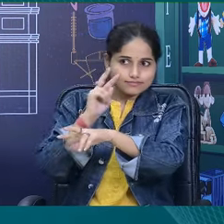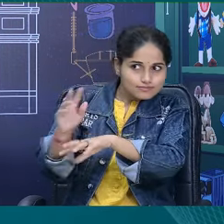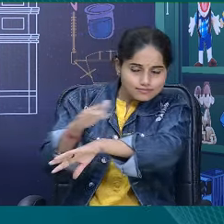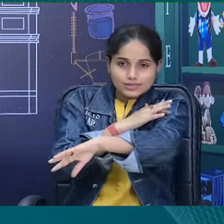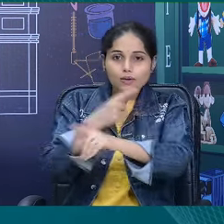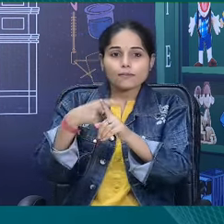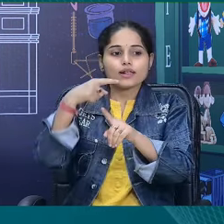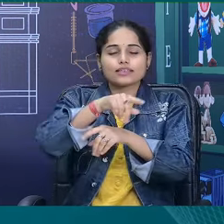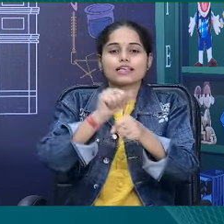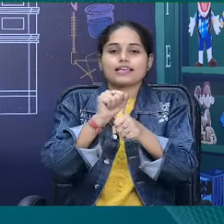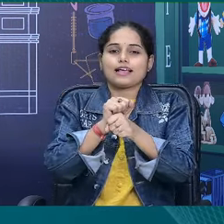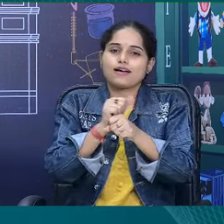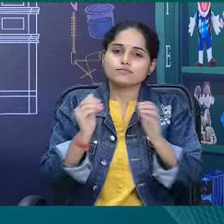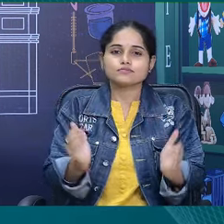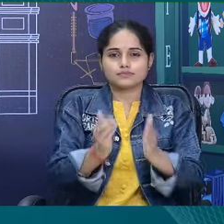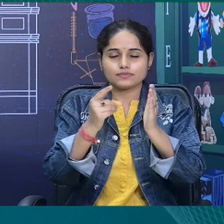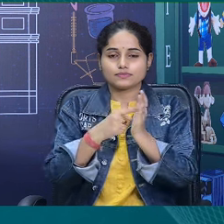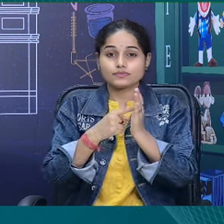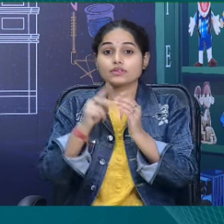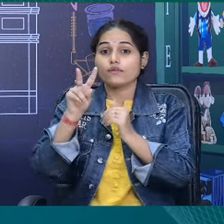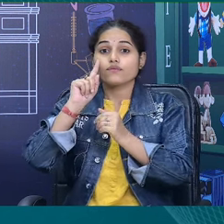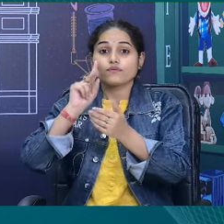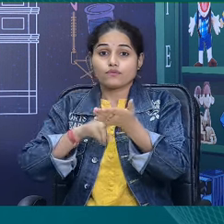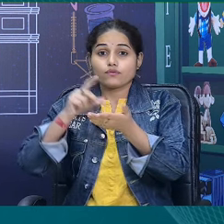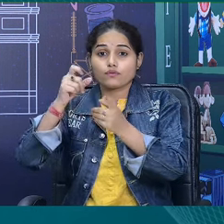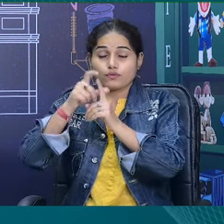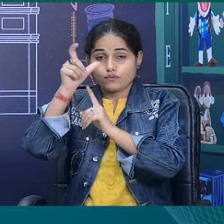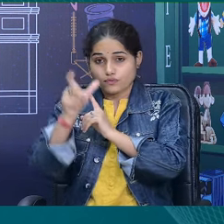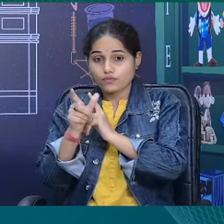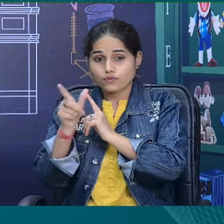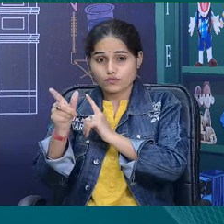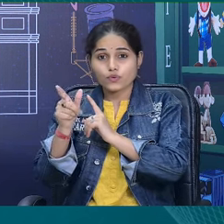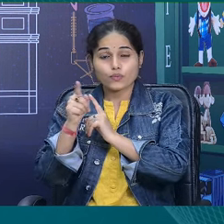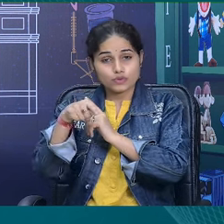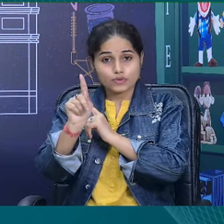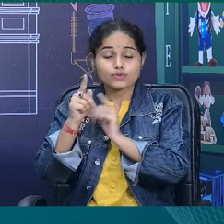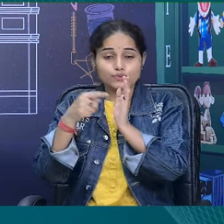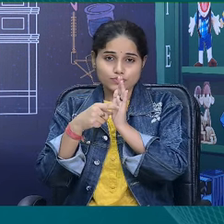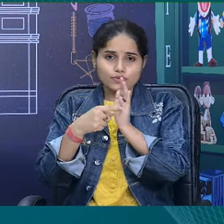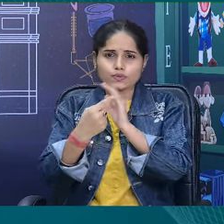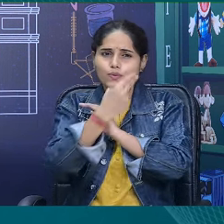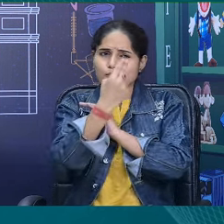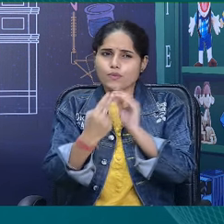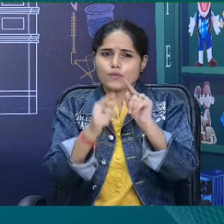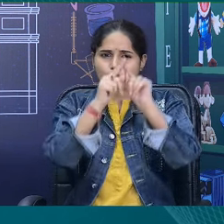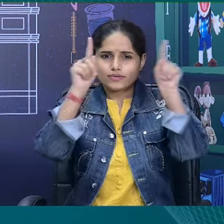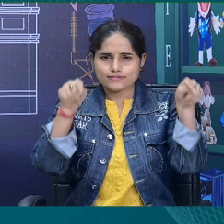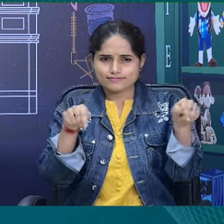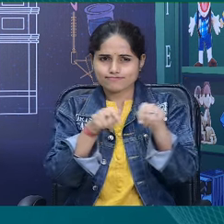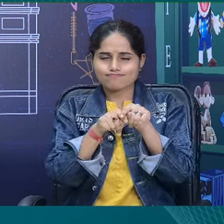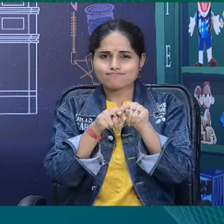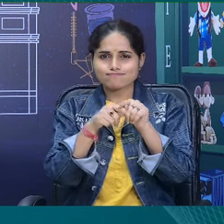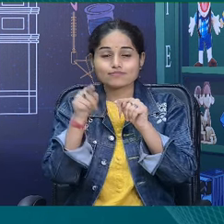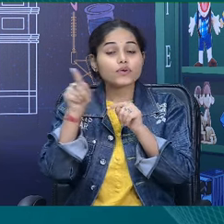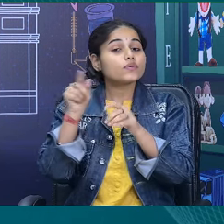है सर विनोद बिहारी जी मुखर्जी की एक बहुत ही सुंदर प्रतिमा आप देखेंगे यहां पर मैंने दर्शाई है वो बेसिकली काम